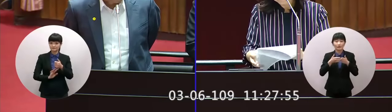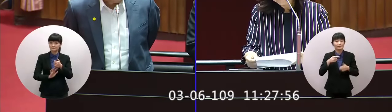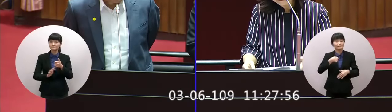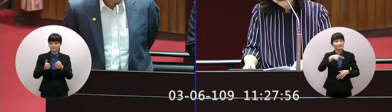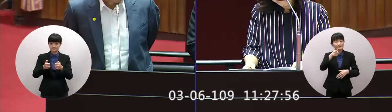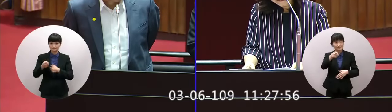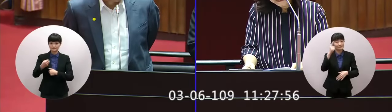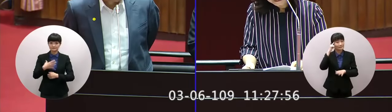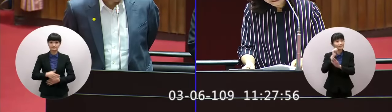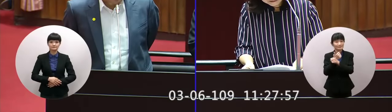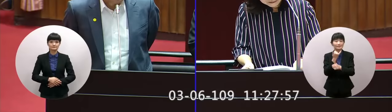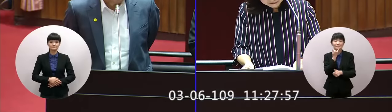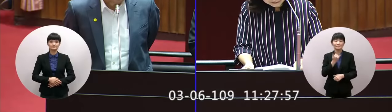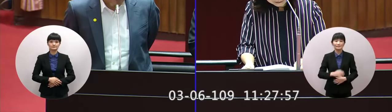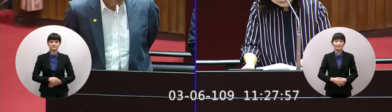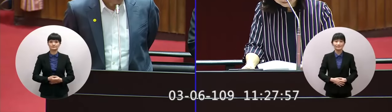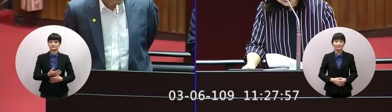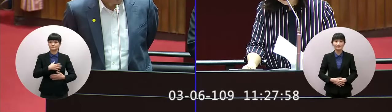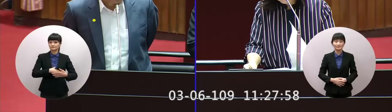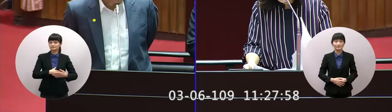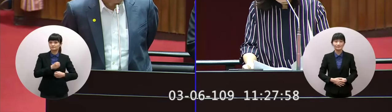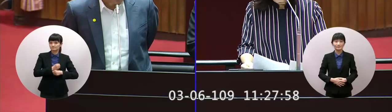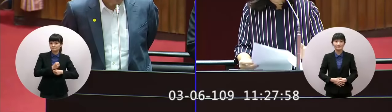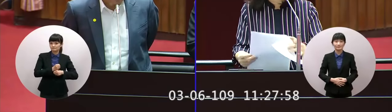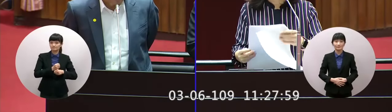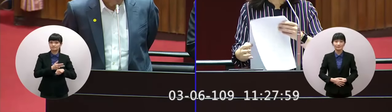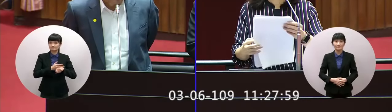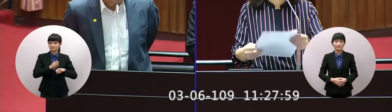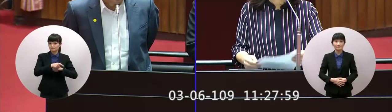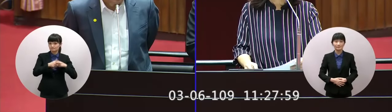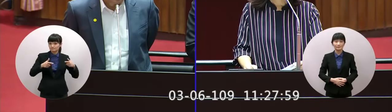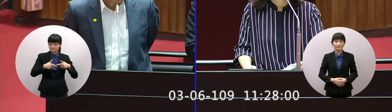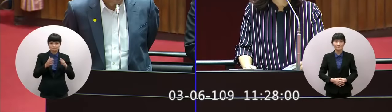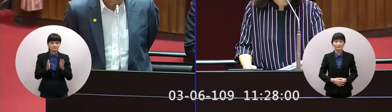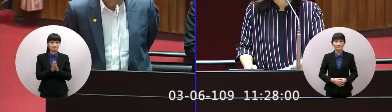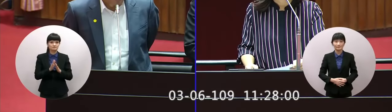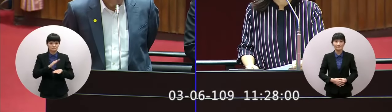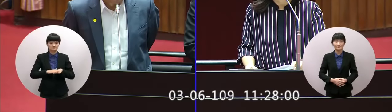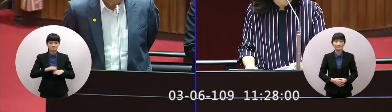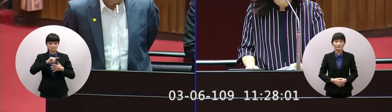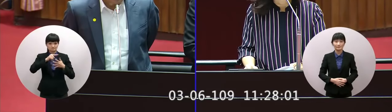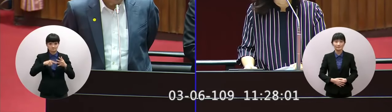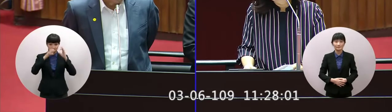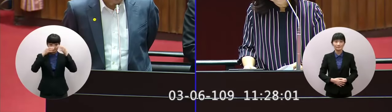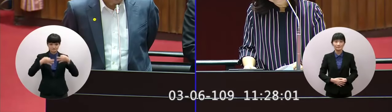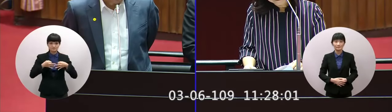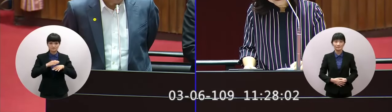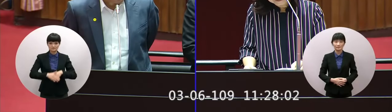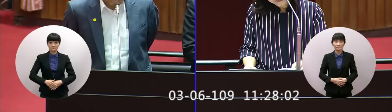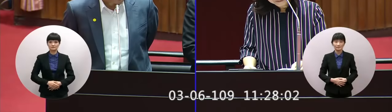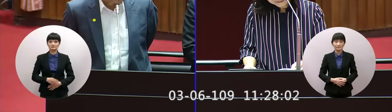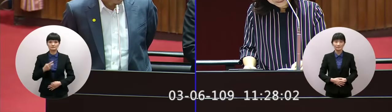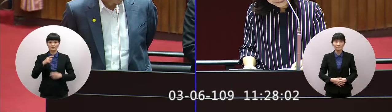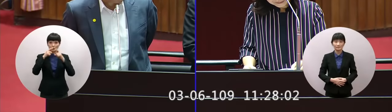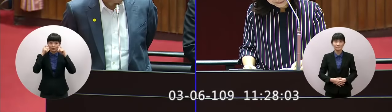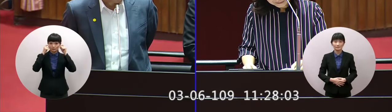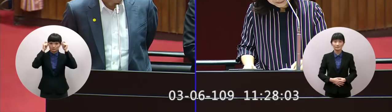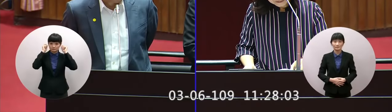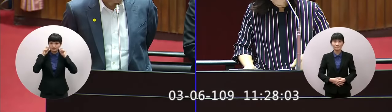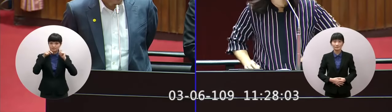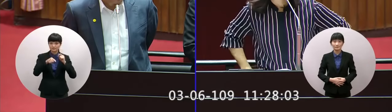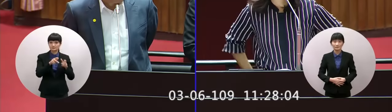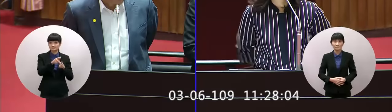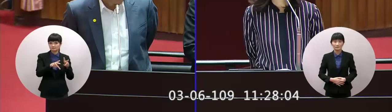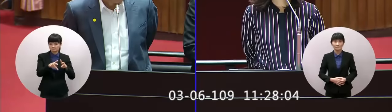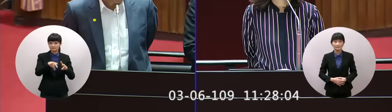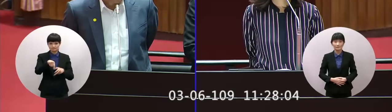您讲这里面相关的精进的作为哈，我们都会随时滚动性的检讨，那口罩也会在整个生产